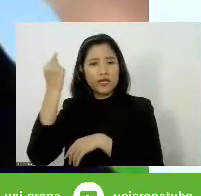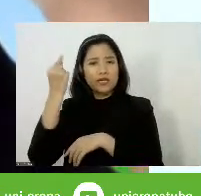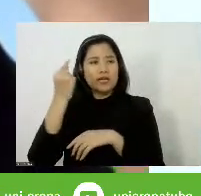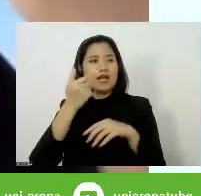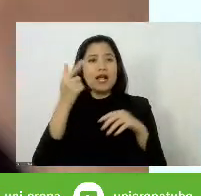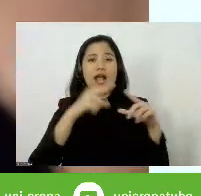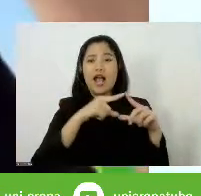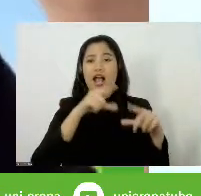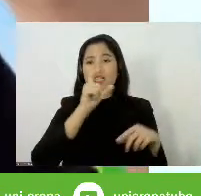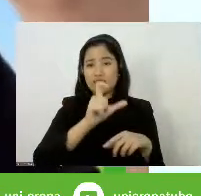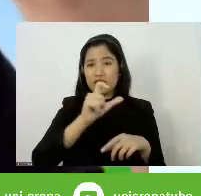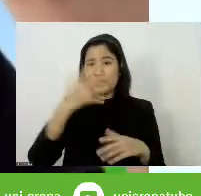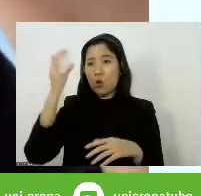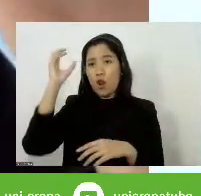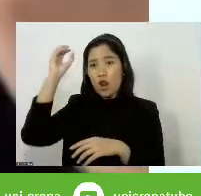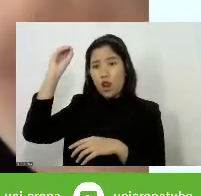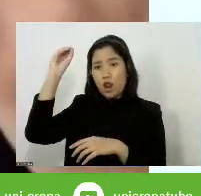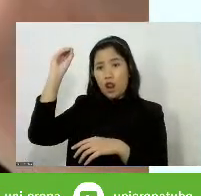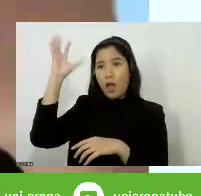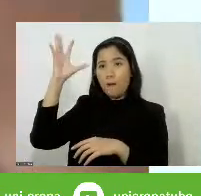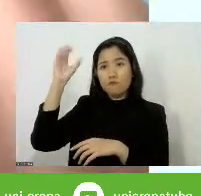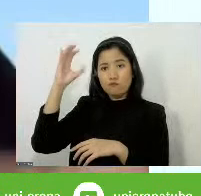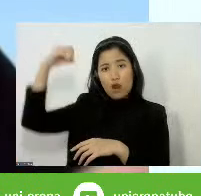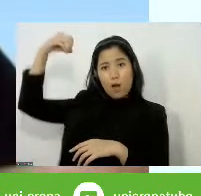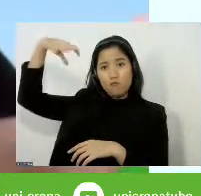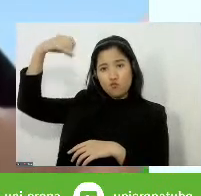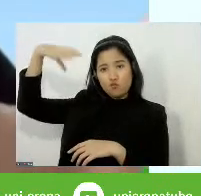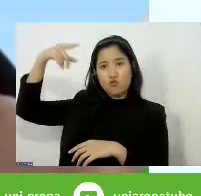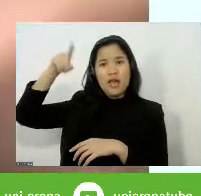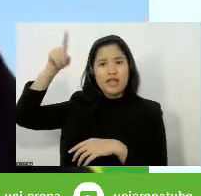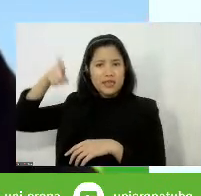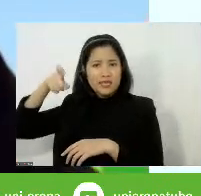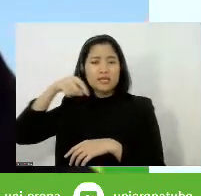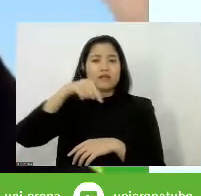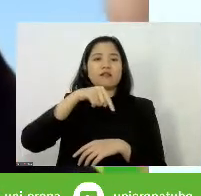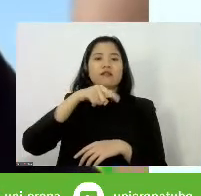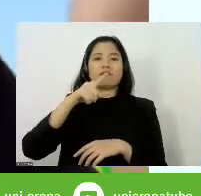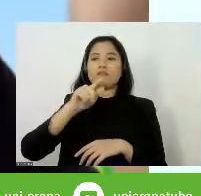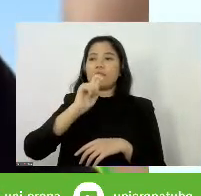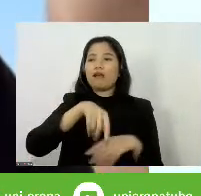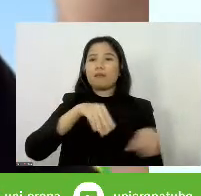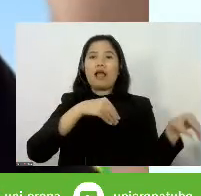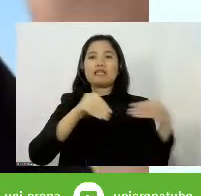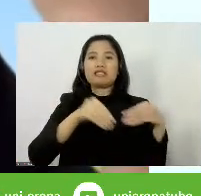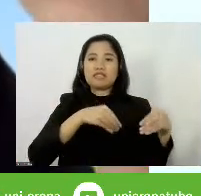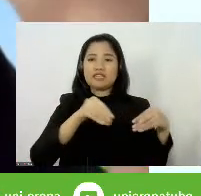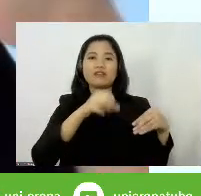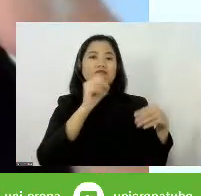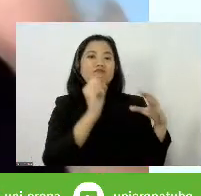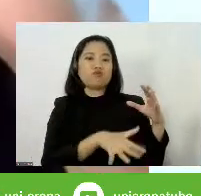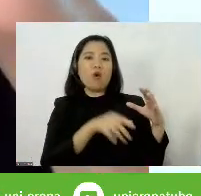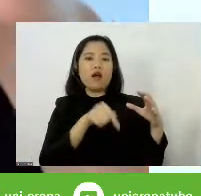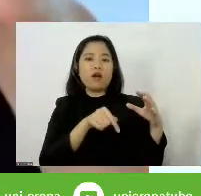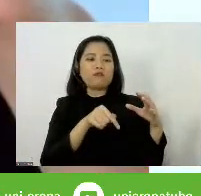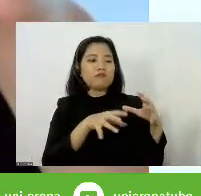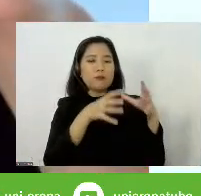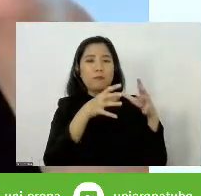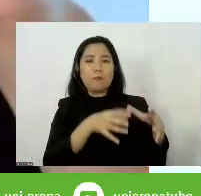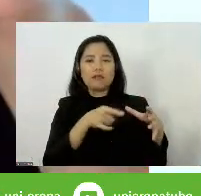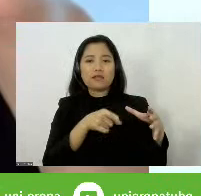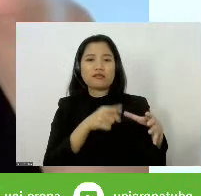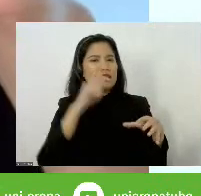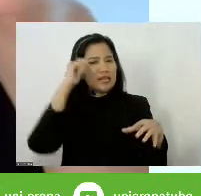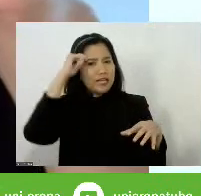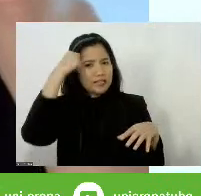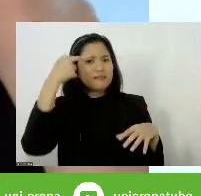atau AC yang jadi pakai berhenti menggunakan plastik sekali pakai membuang sampah pada tempatnya Nah ini dia nah kecil